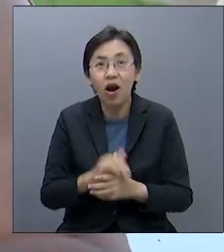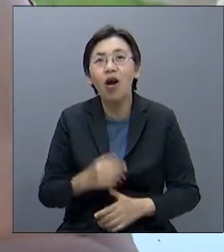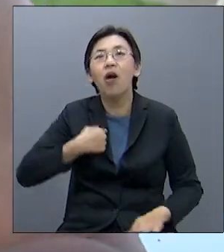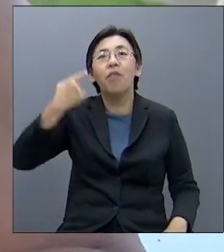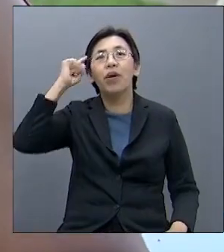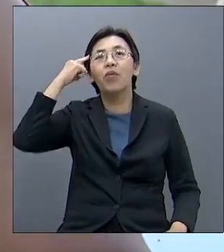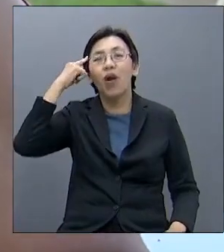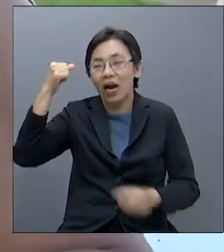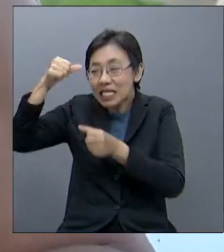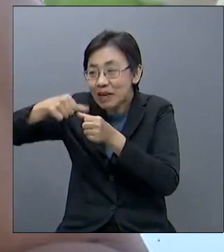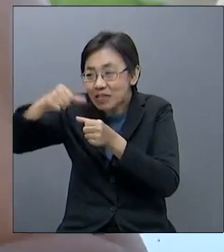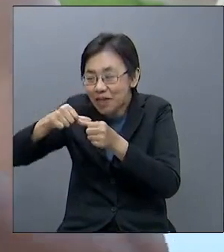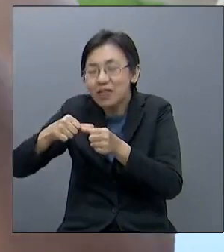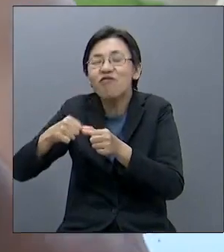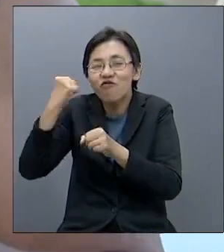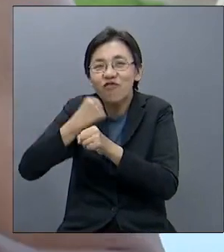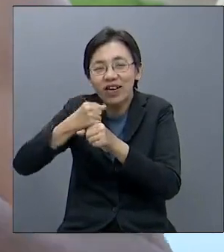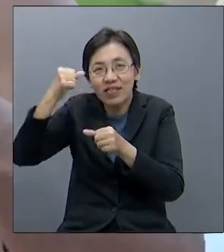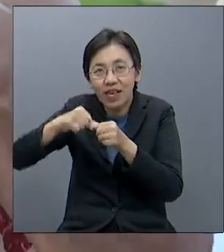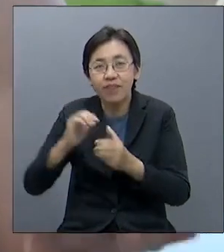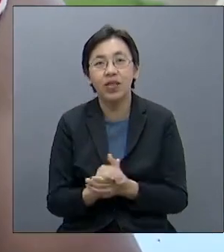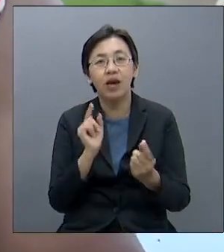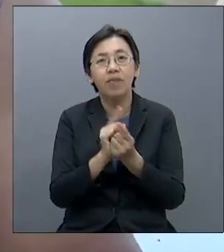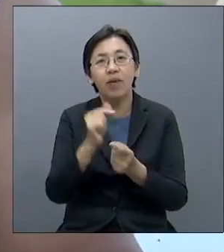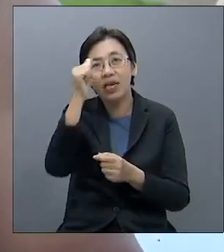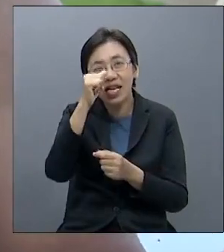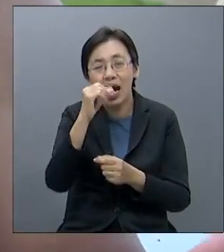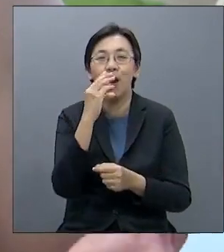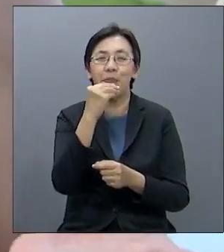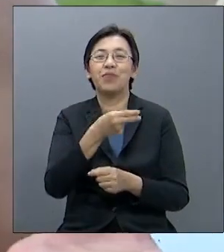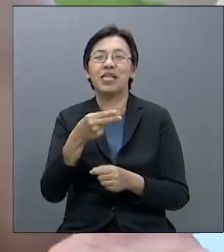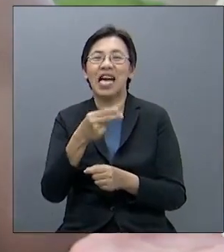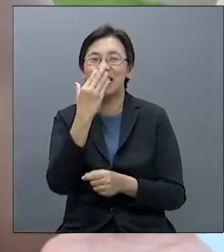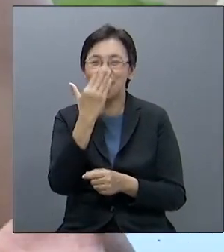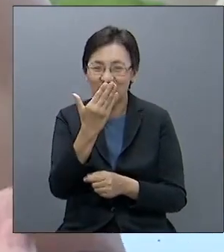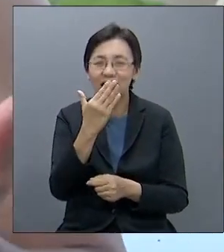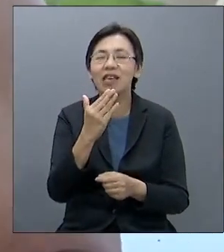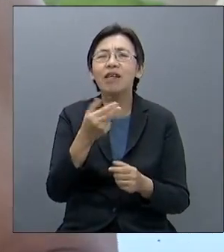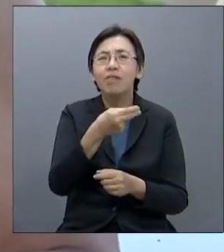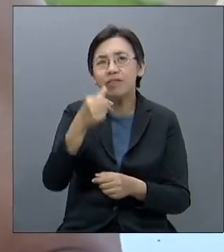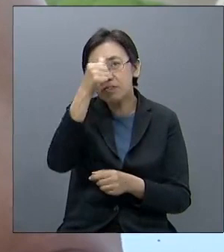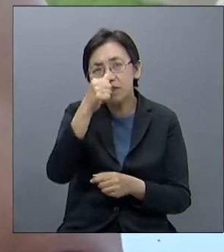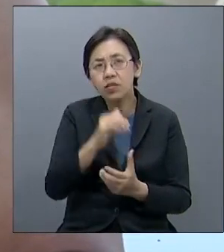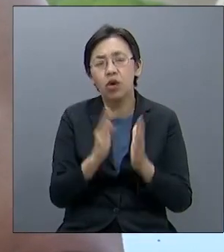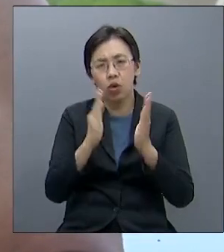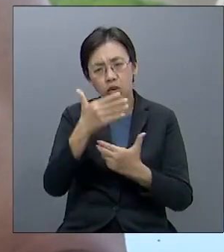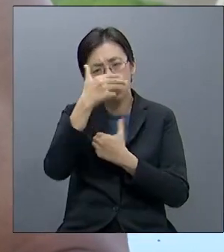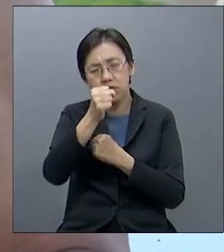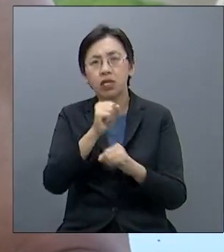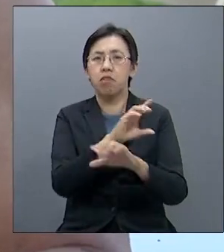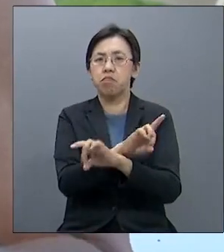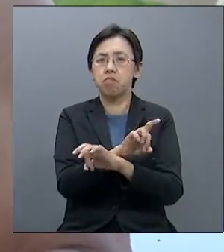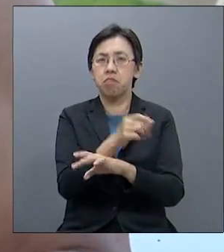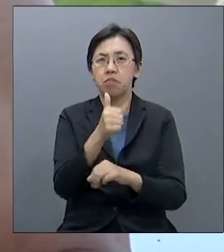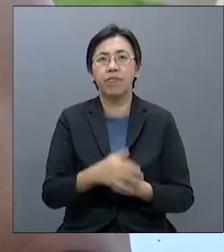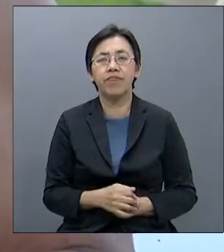จำเขามานะแล้วไปเจออินเดียแล้วก็นมัสเตทุกคนให้ความสนใจกับเมืองเพชรบุรีมากเขาบอกว่